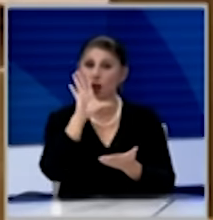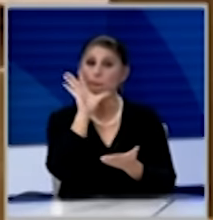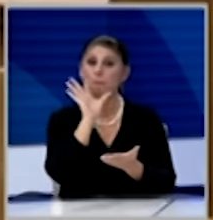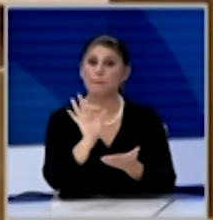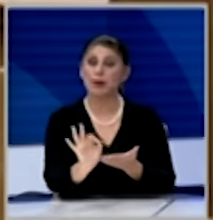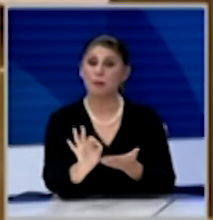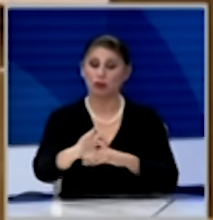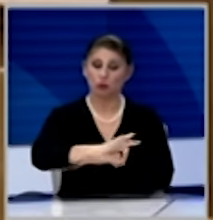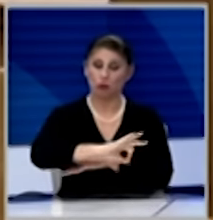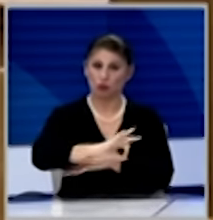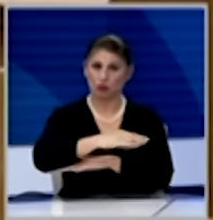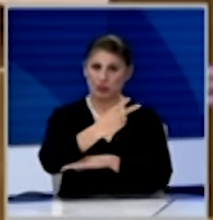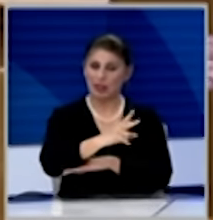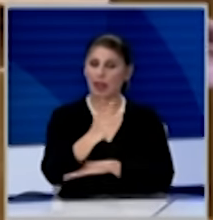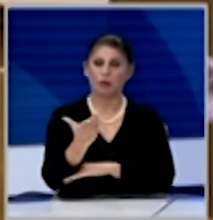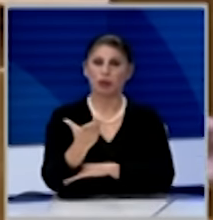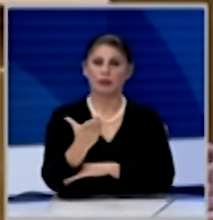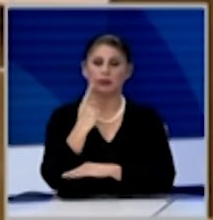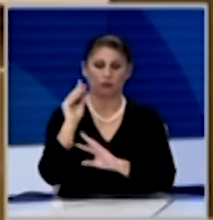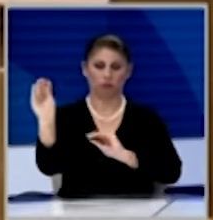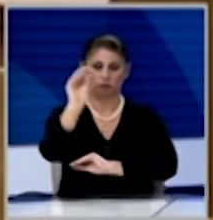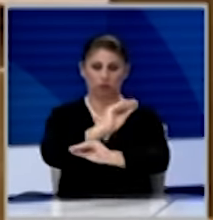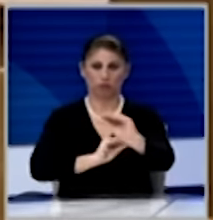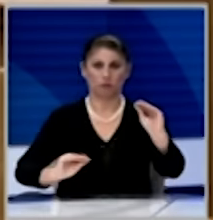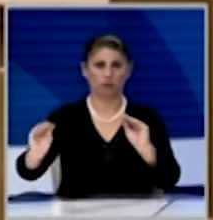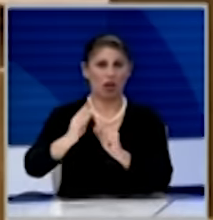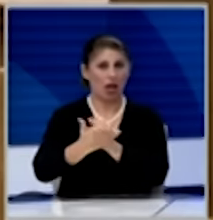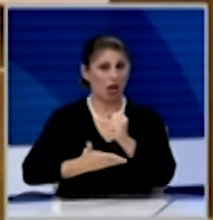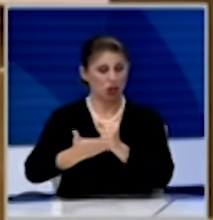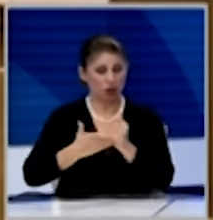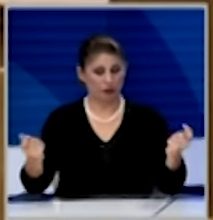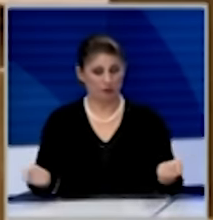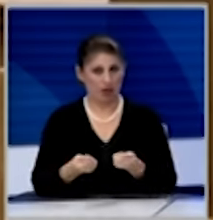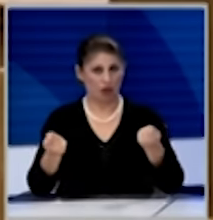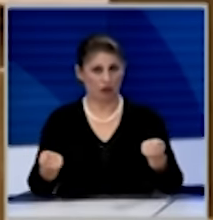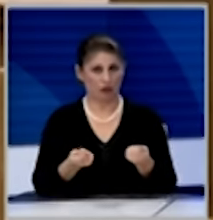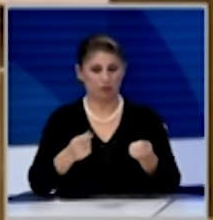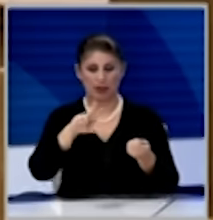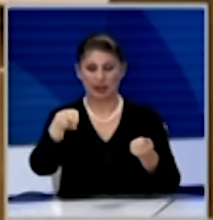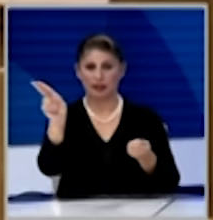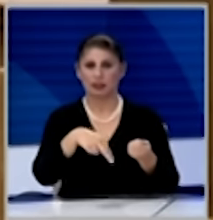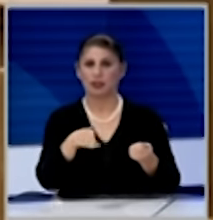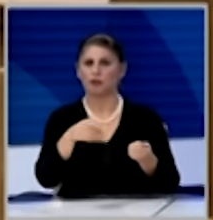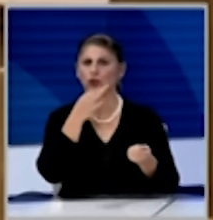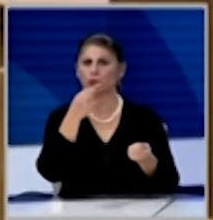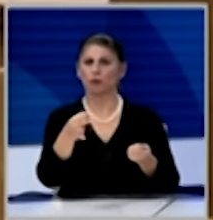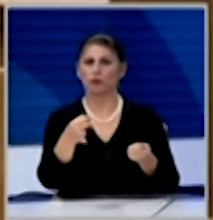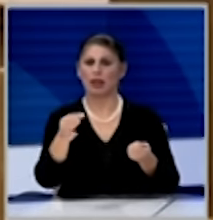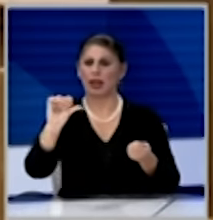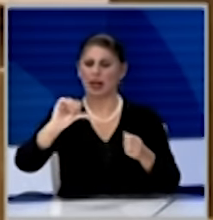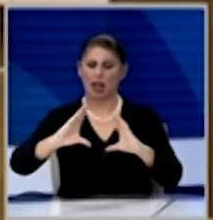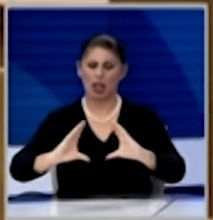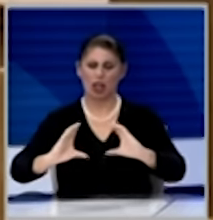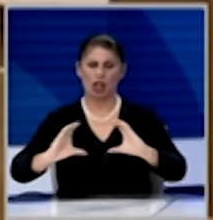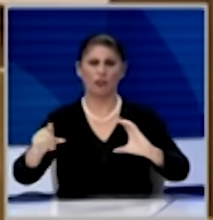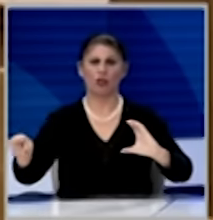πραγματικότητα το σχέδιο σας είναι η αναδιάρθρωση της αγροτικής παραγωγής με κατάργηση των λεγόμενων υδροβόρες